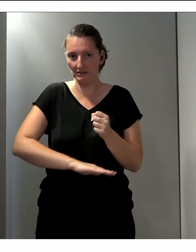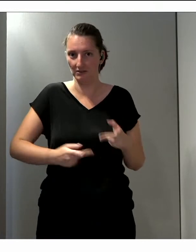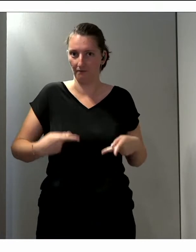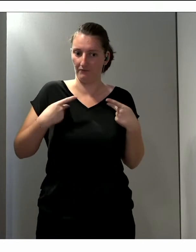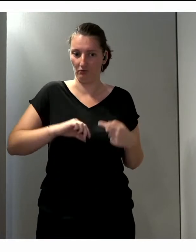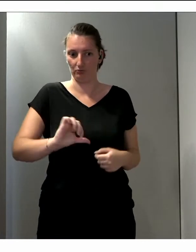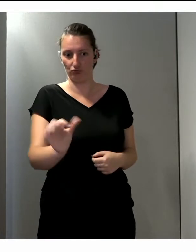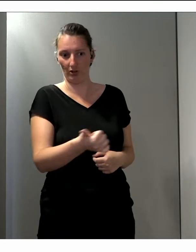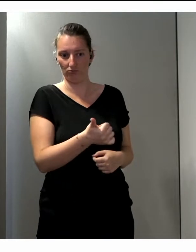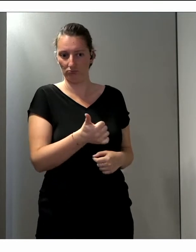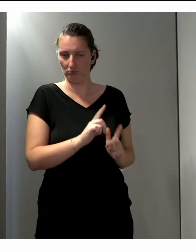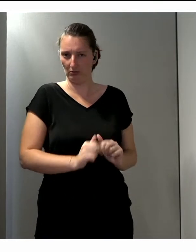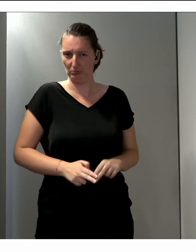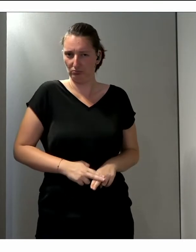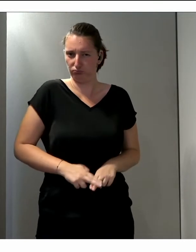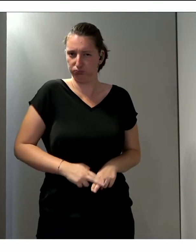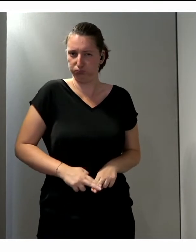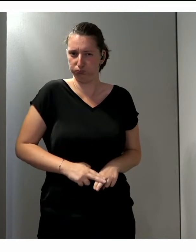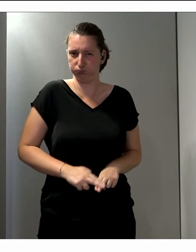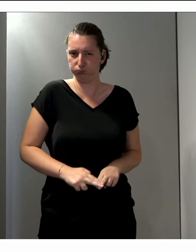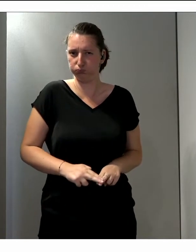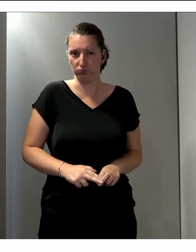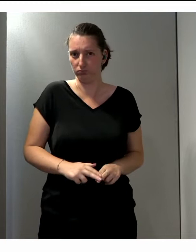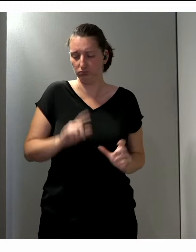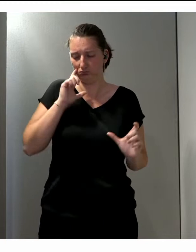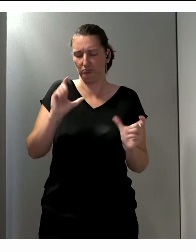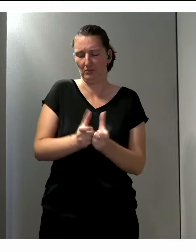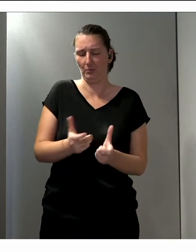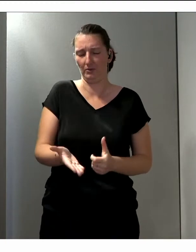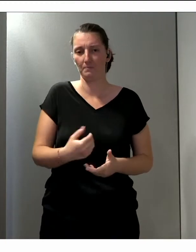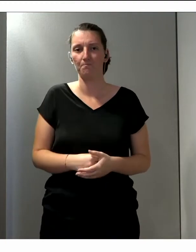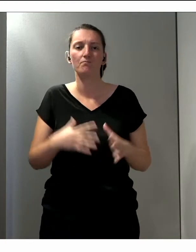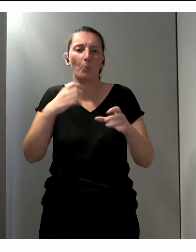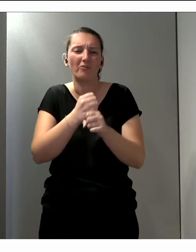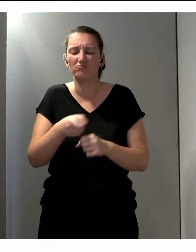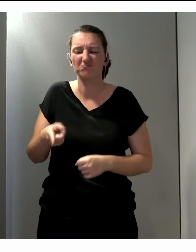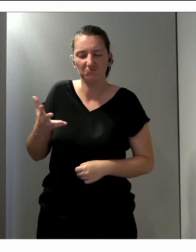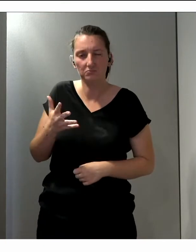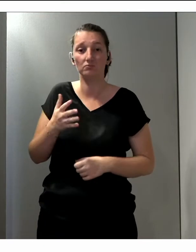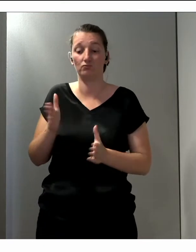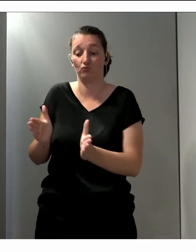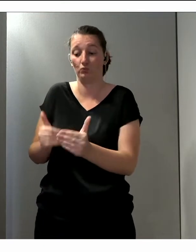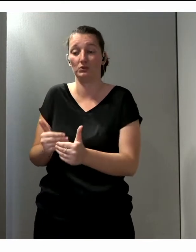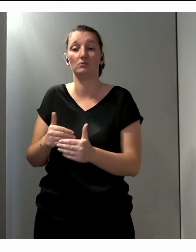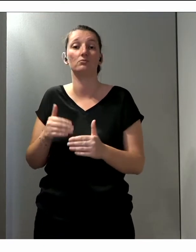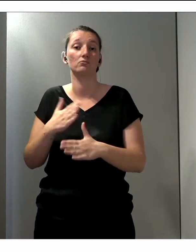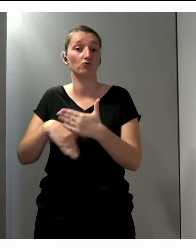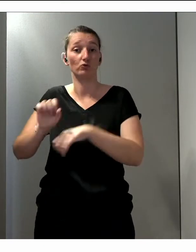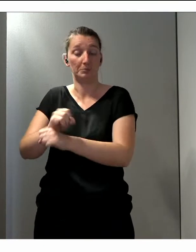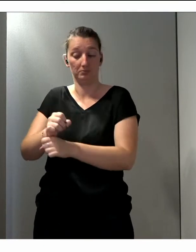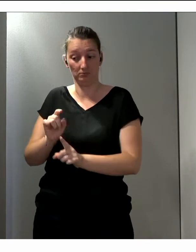clairement objective des personnes qui y étaient passées. Pour résumer, donc c'était une unité de 20 places dans un centre de